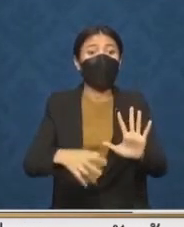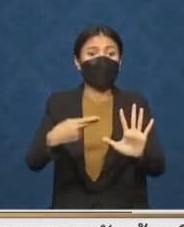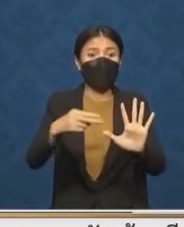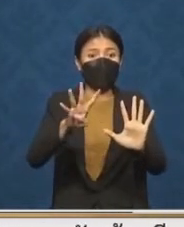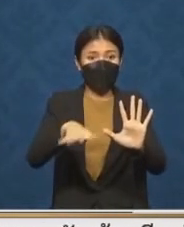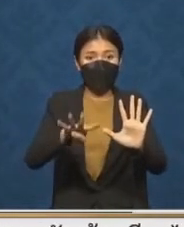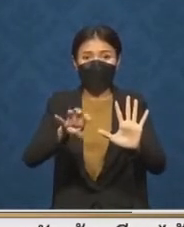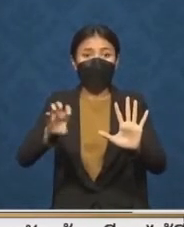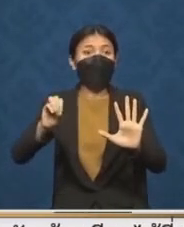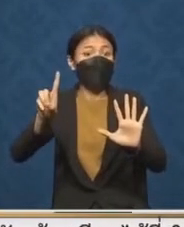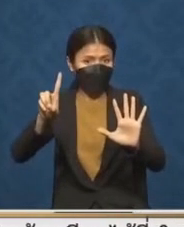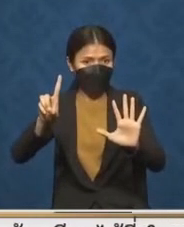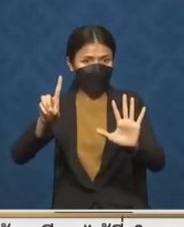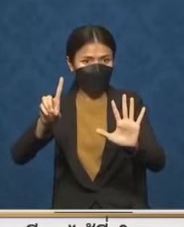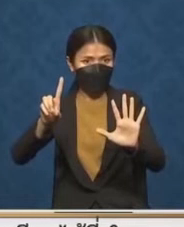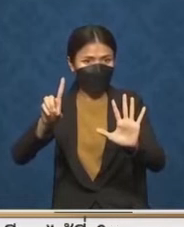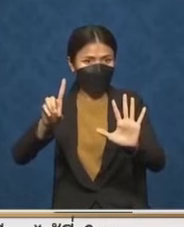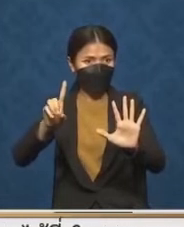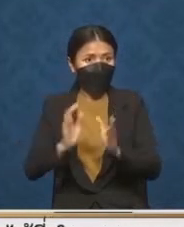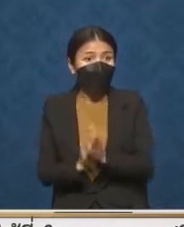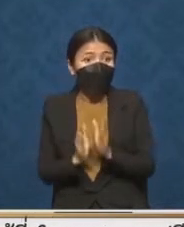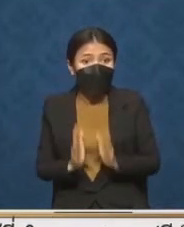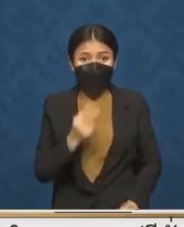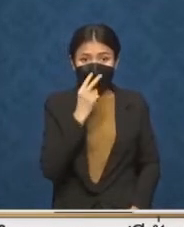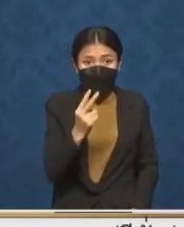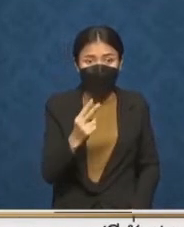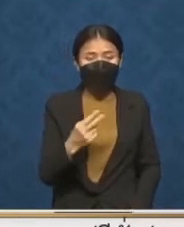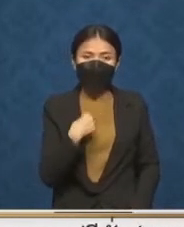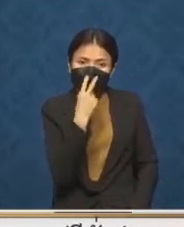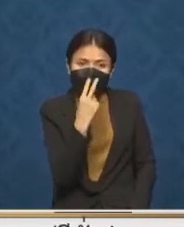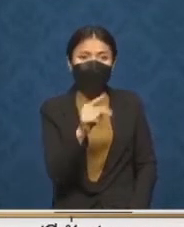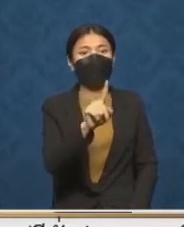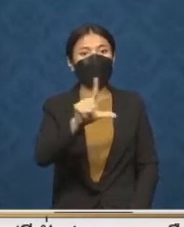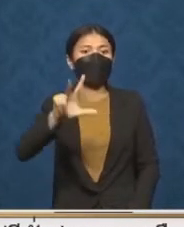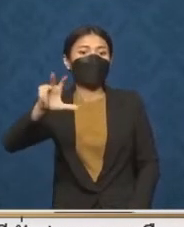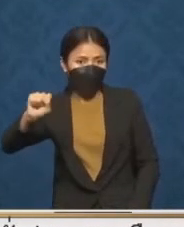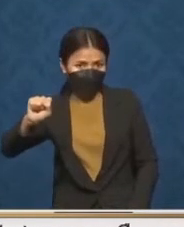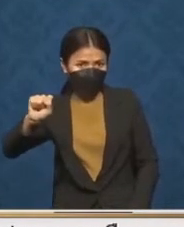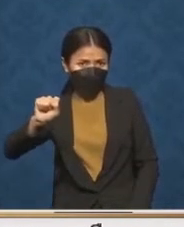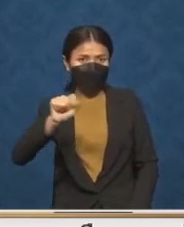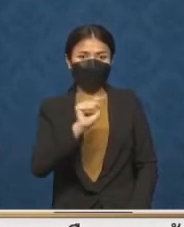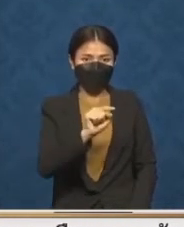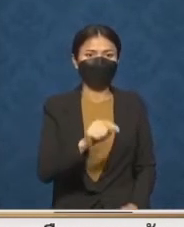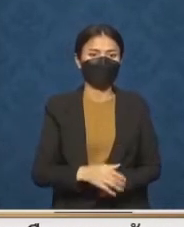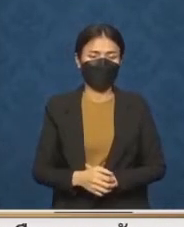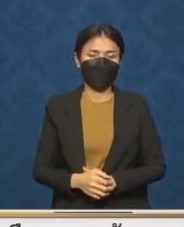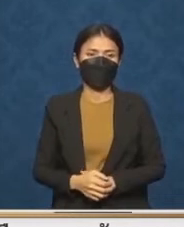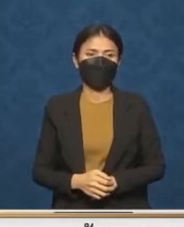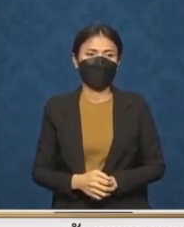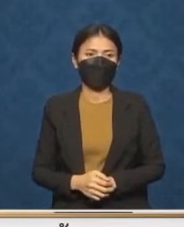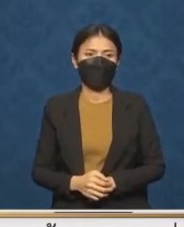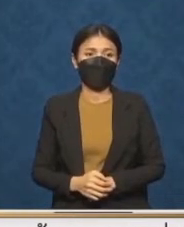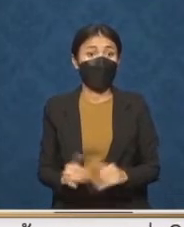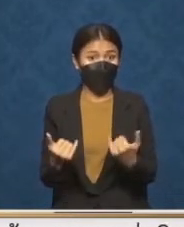54,451 คนและมีผู้เข้าชมถึง 1,300,000 กว่าคนและในขณะนี้นะครับ